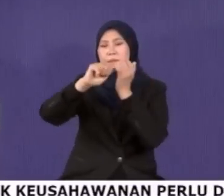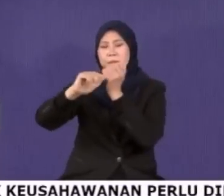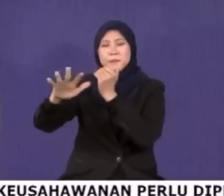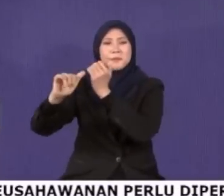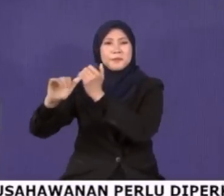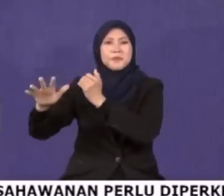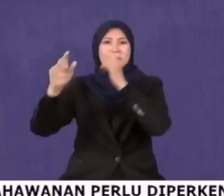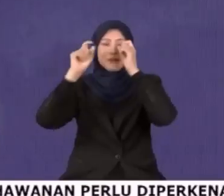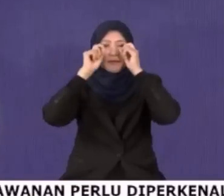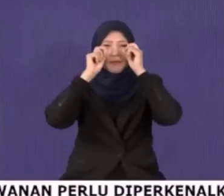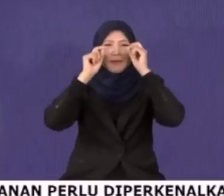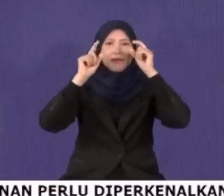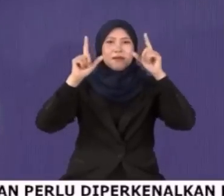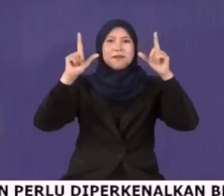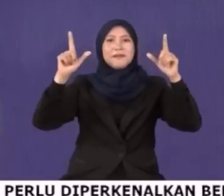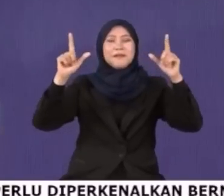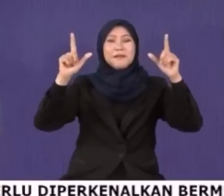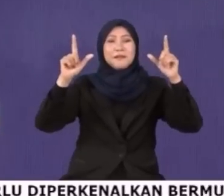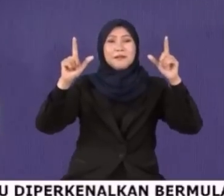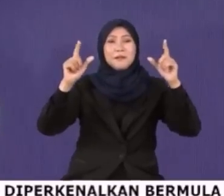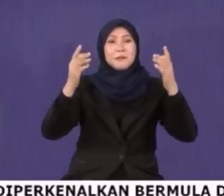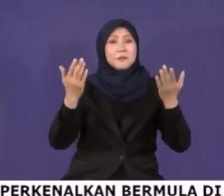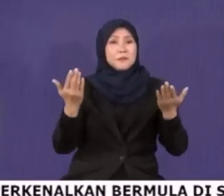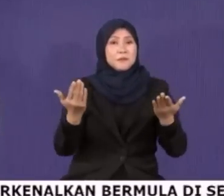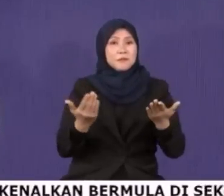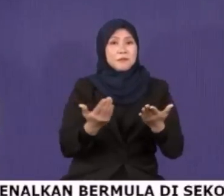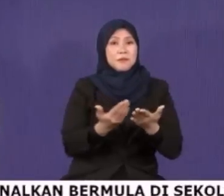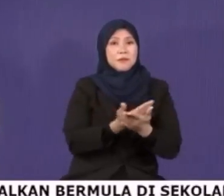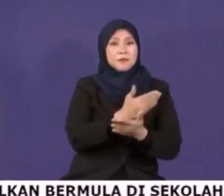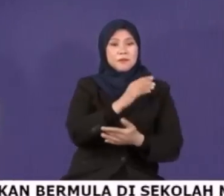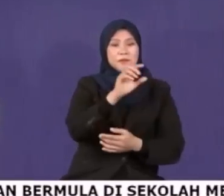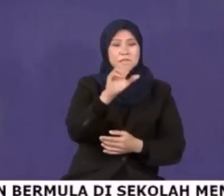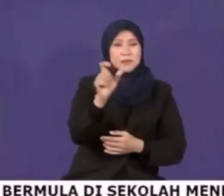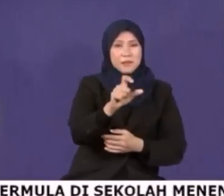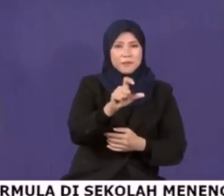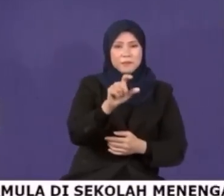sama ada di kalangan pembaharu Islam termasuk